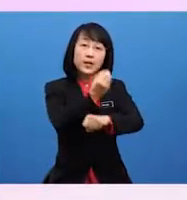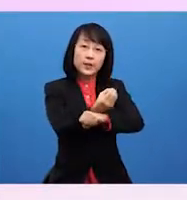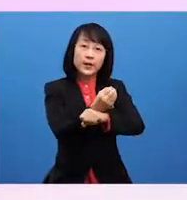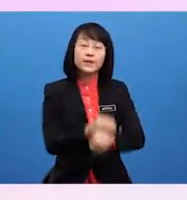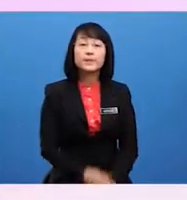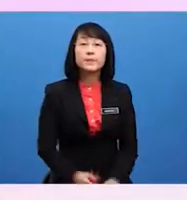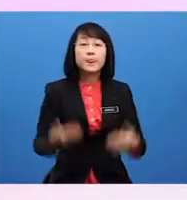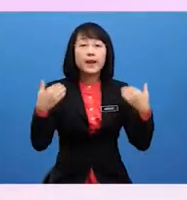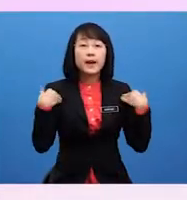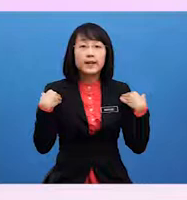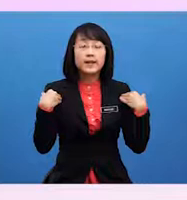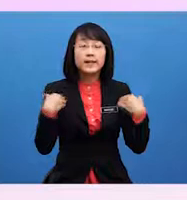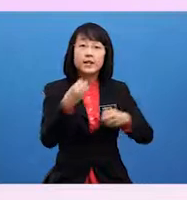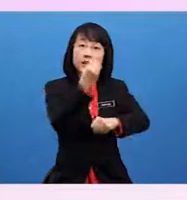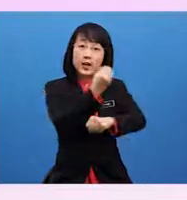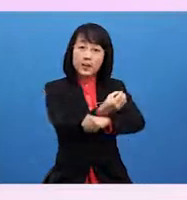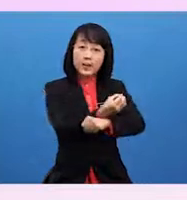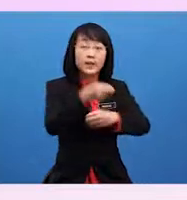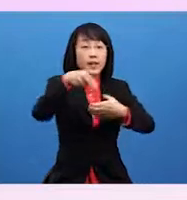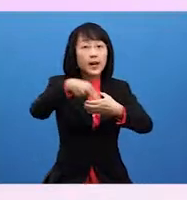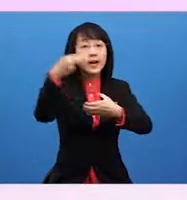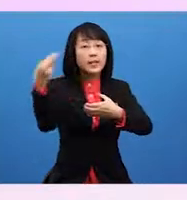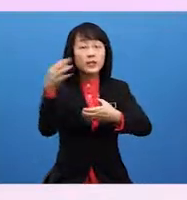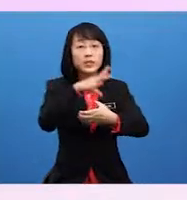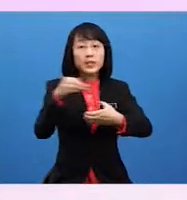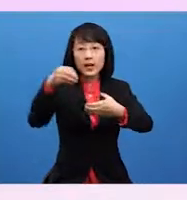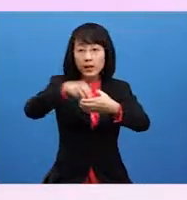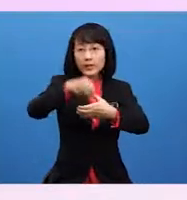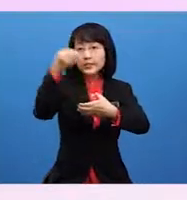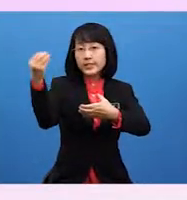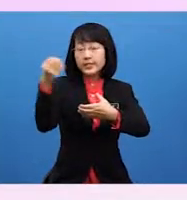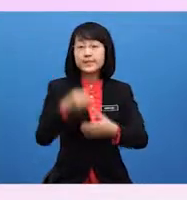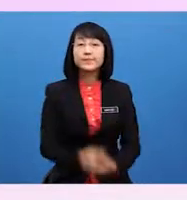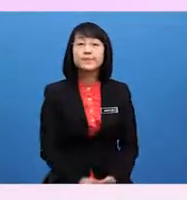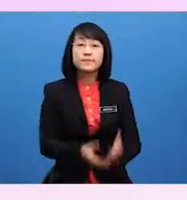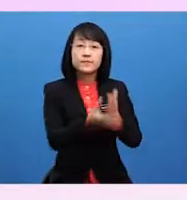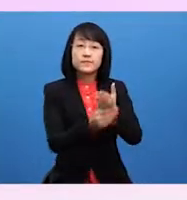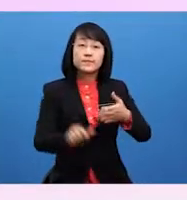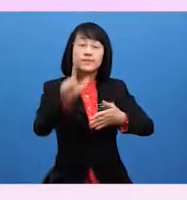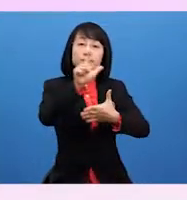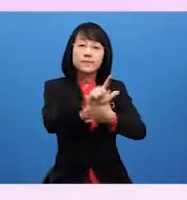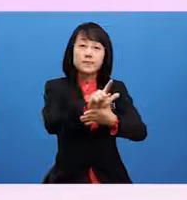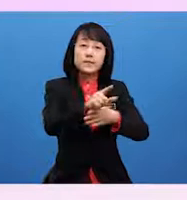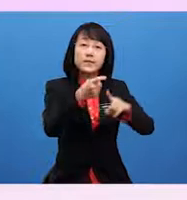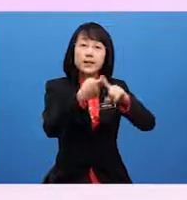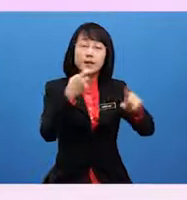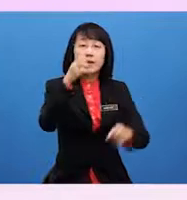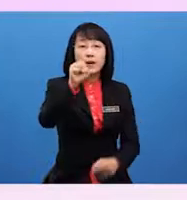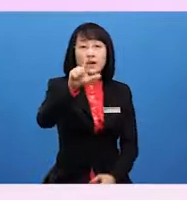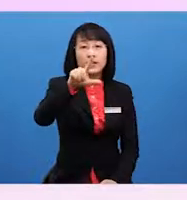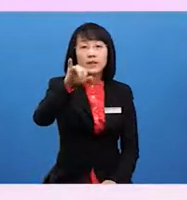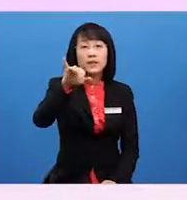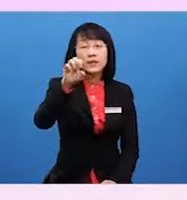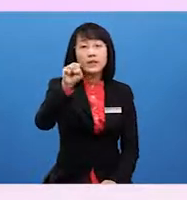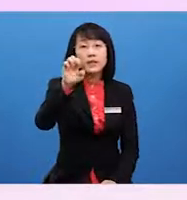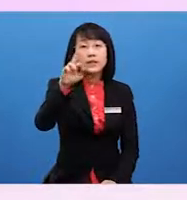mengandungi unsur karbon, hidrogen dan oksigen. Lemak terbentuk daripada gliserol dan asid